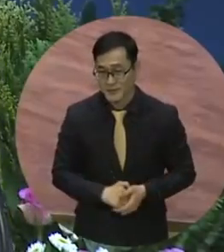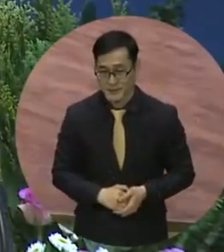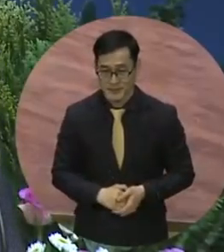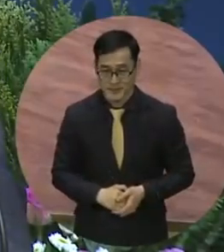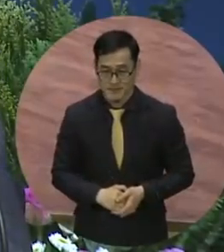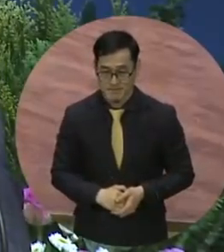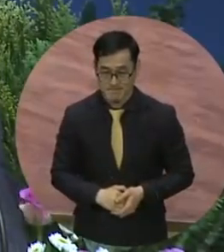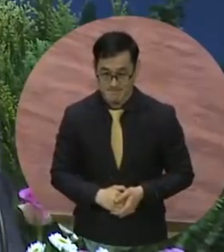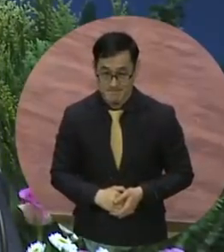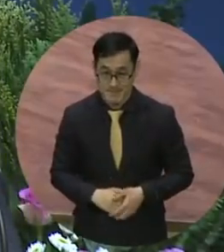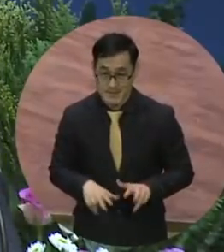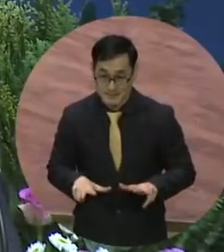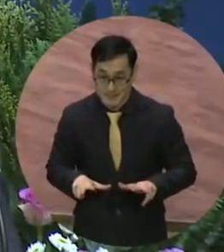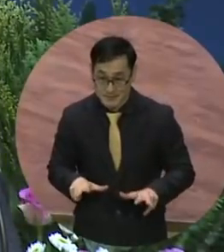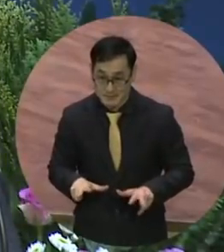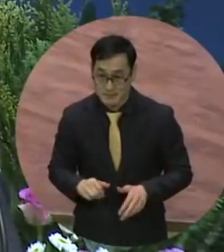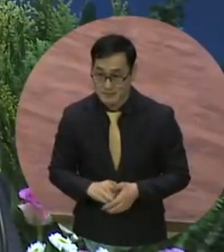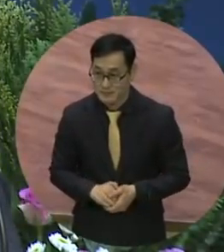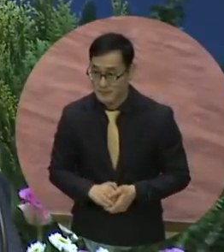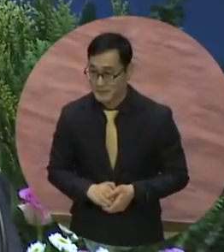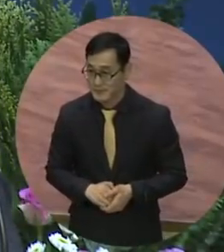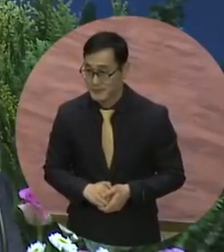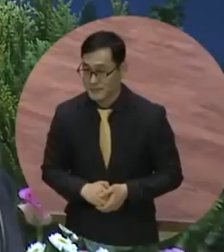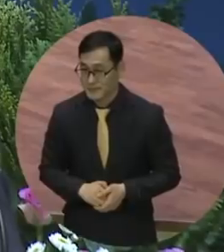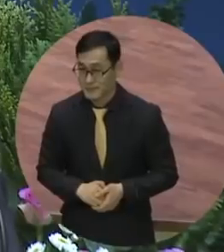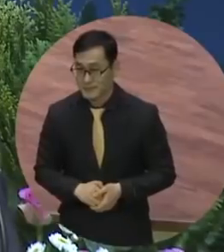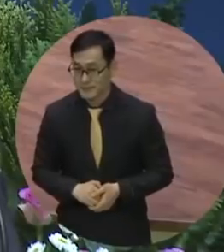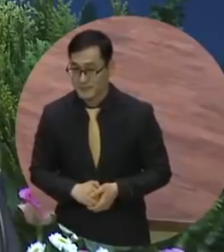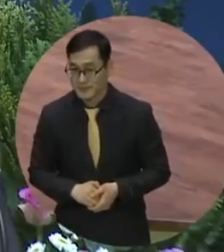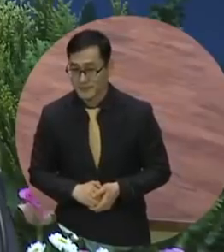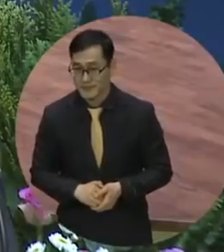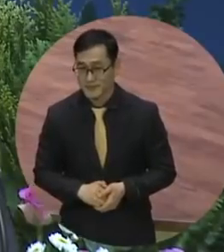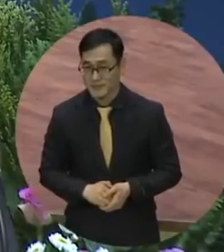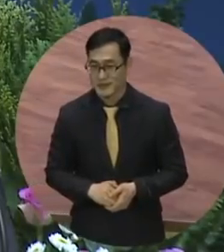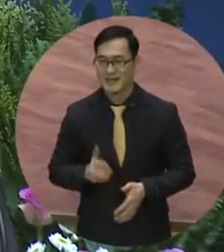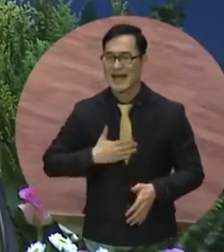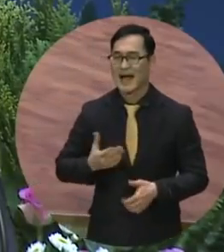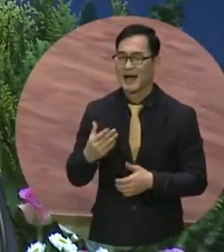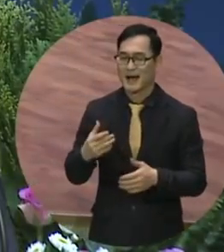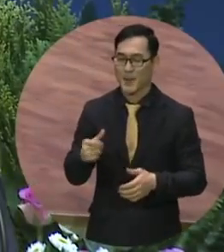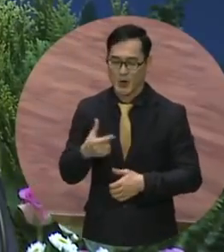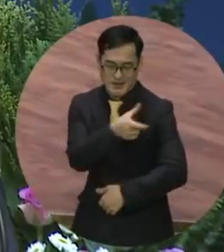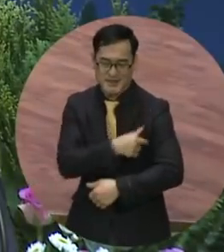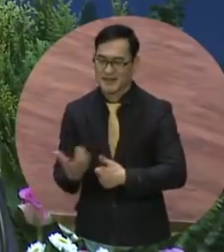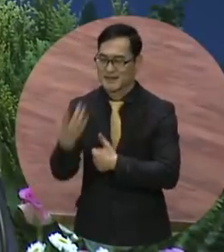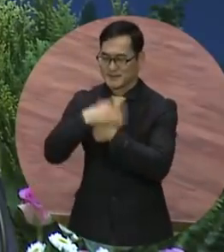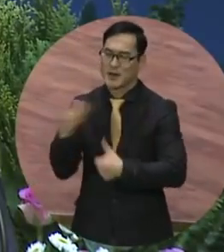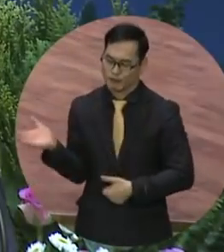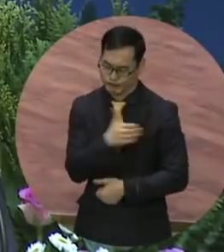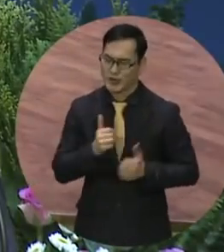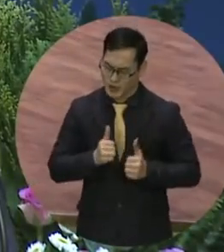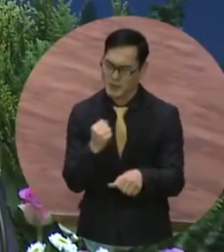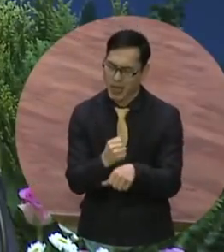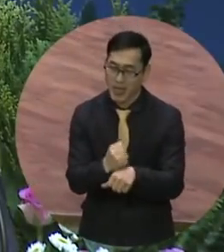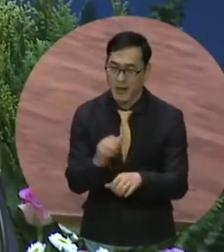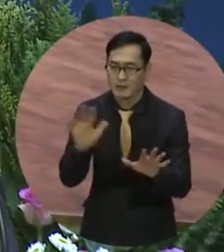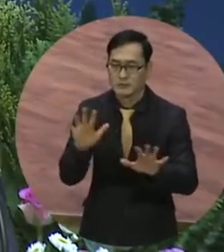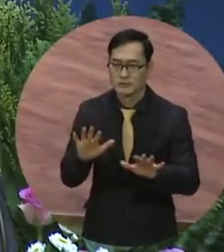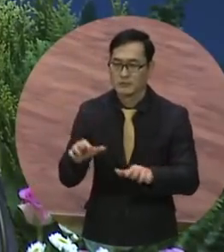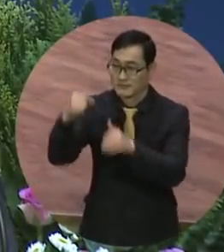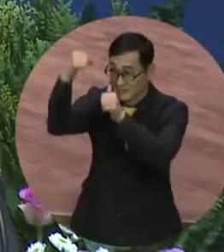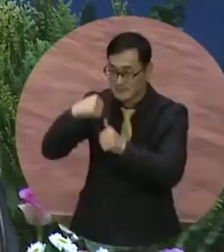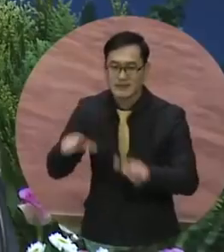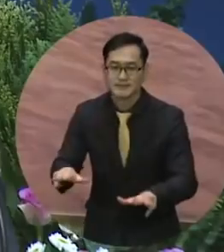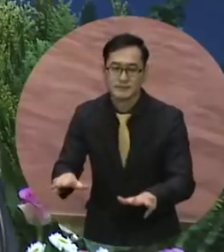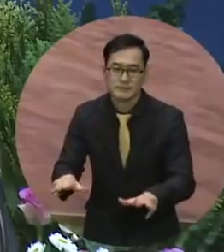적시로. 뭐 이렇게 직분 맡아서 기도하면, 너부터, 적시로 그날부터, 적시로. 회의 없어요. 의논 없어요. 가족회의 없어요.